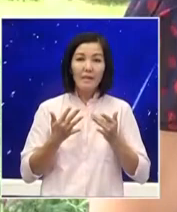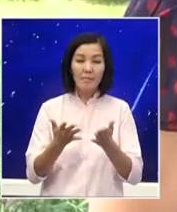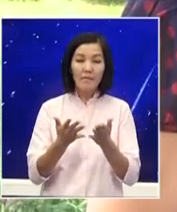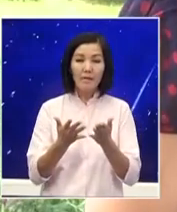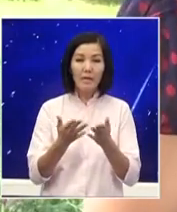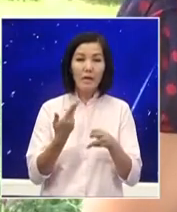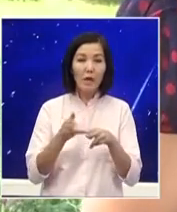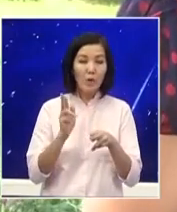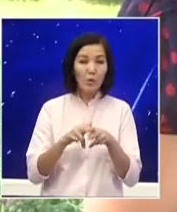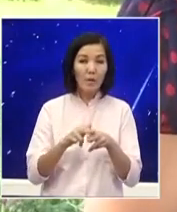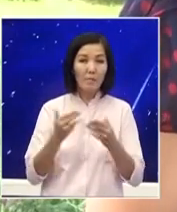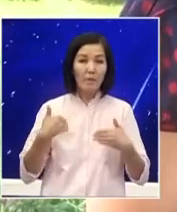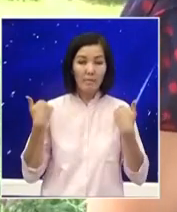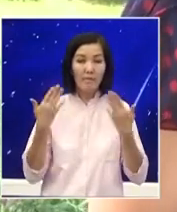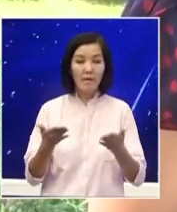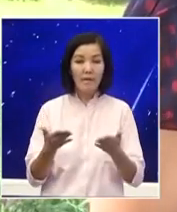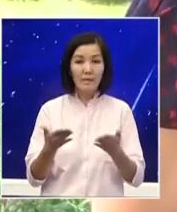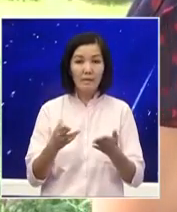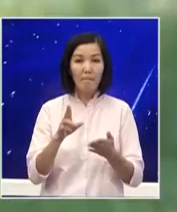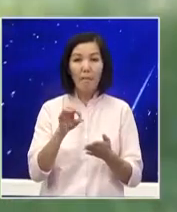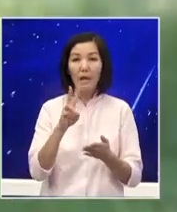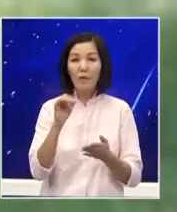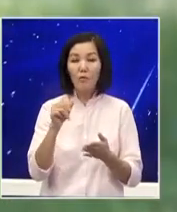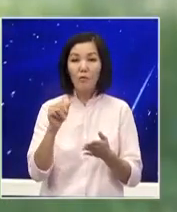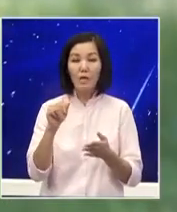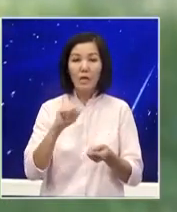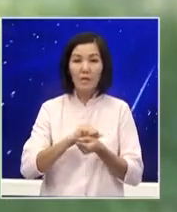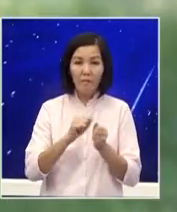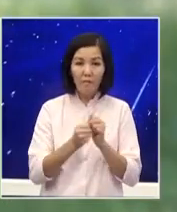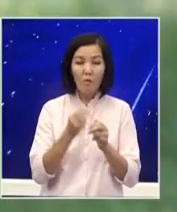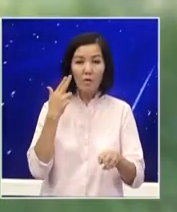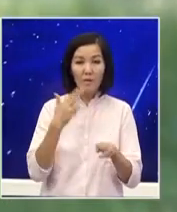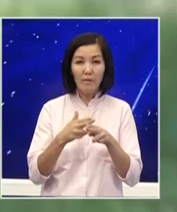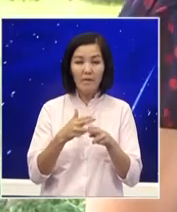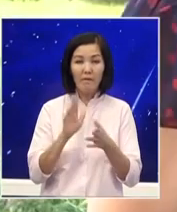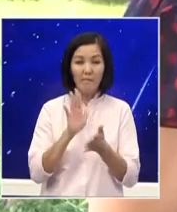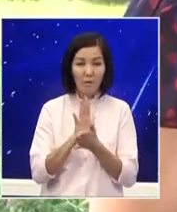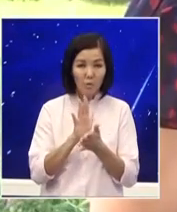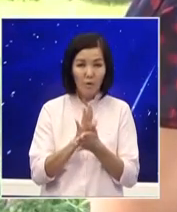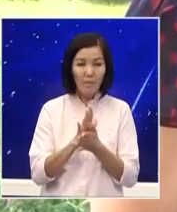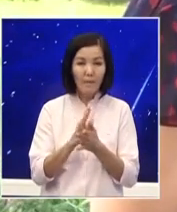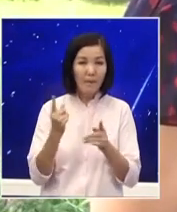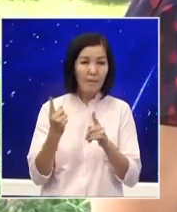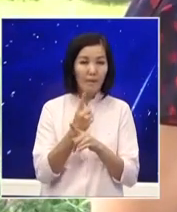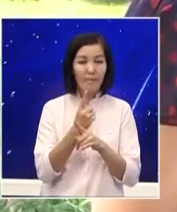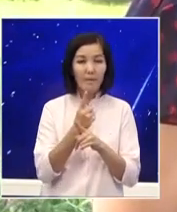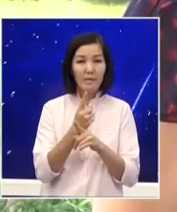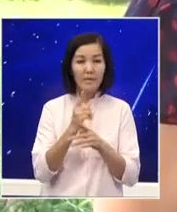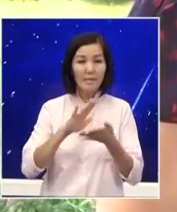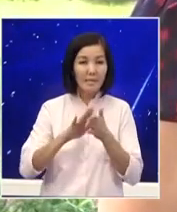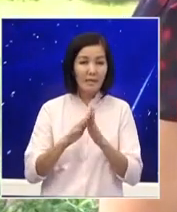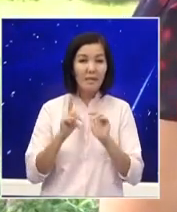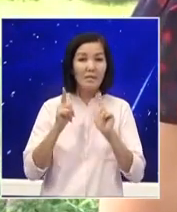которое предъявляется непосредственно полигоном твердо бытовых отходов должно быть первую очередь положительное заключение государственной